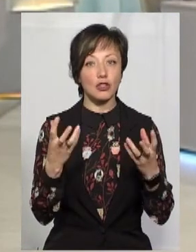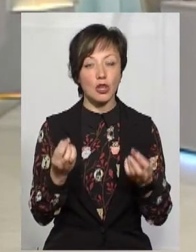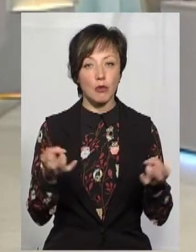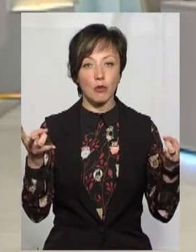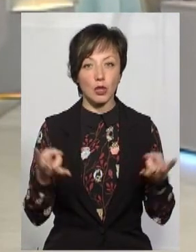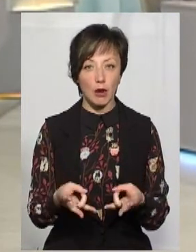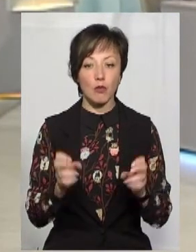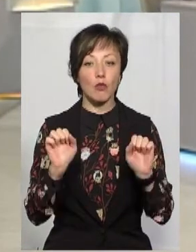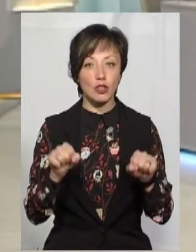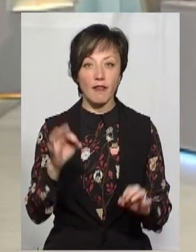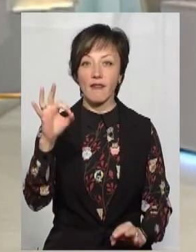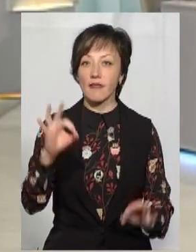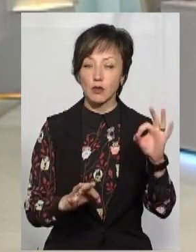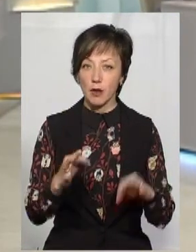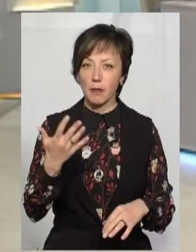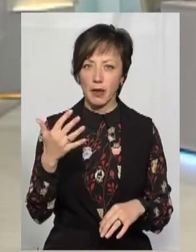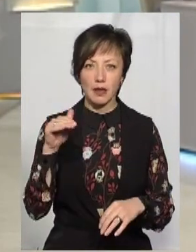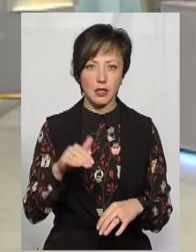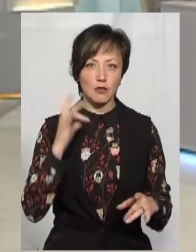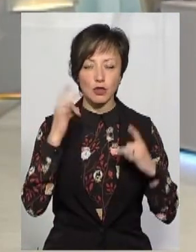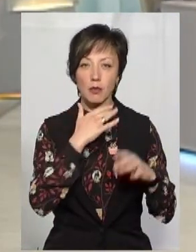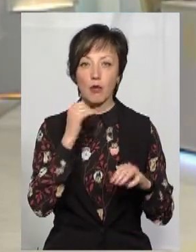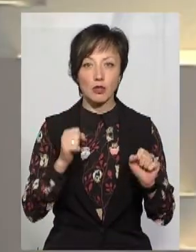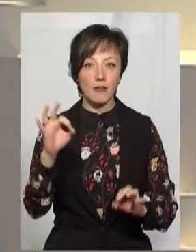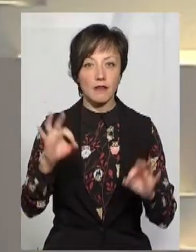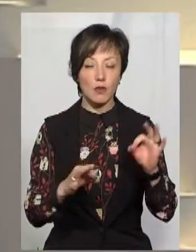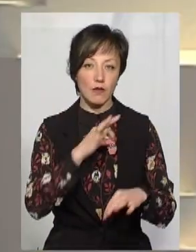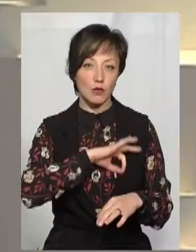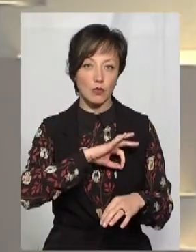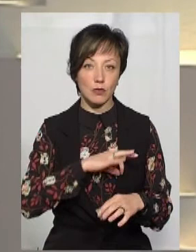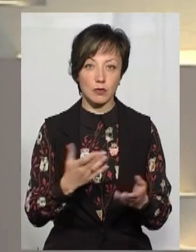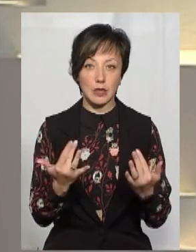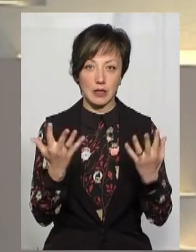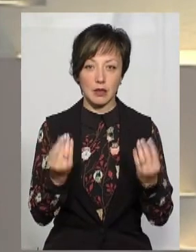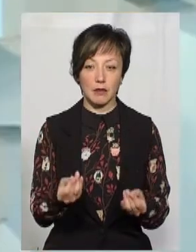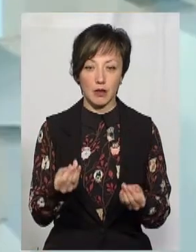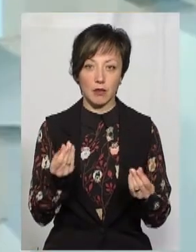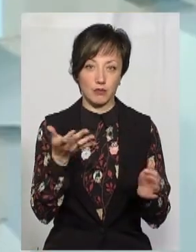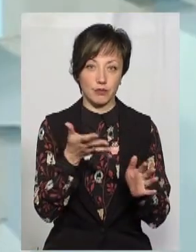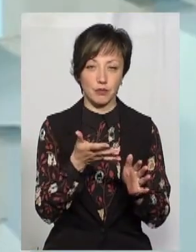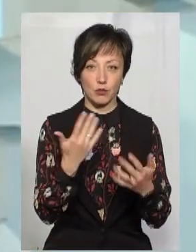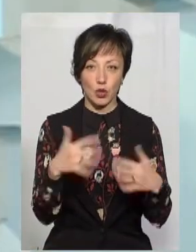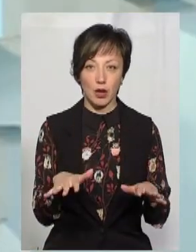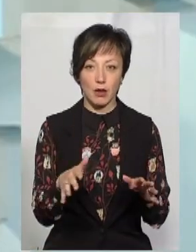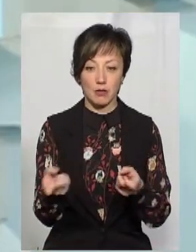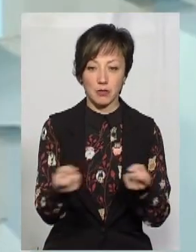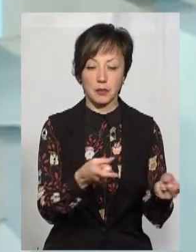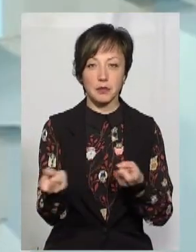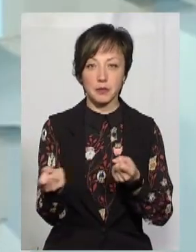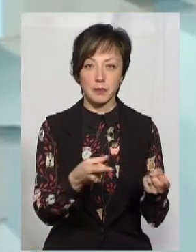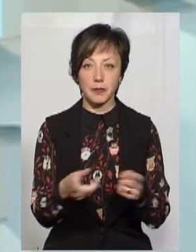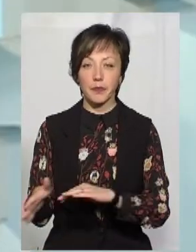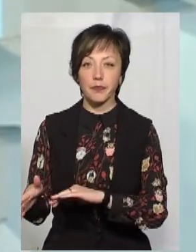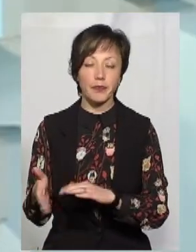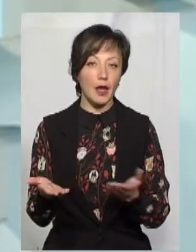ще є потреба? От, можливо, у відсотках, бо 5 тисяч звучить ніби багато, а можливо, це використовується за кілька днів. Дивіться, пояснити